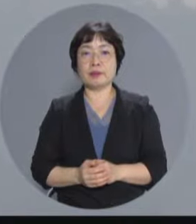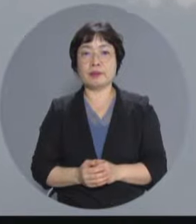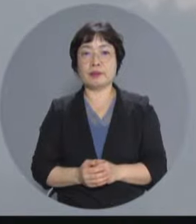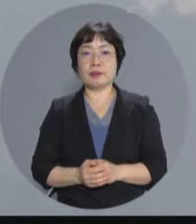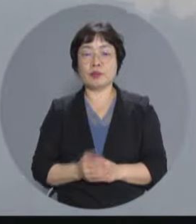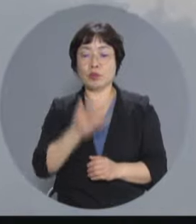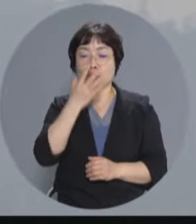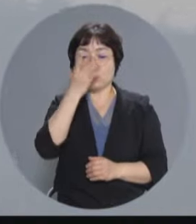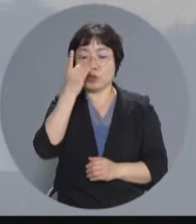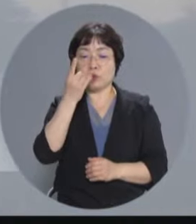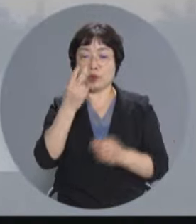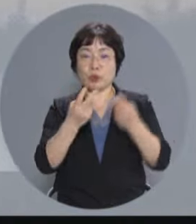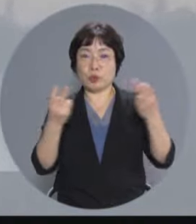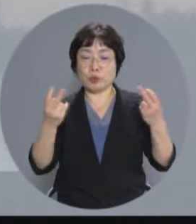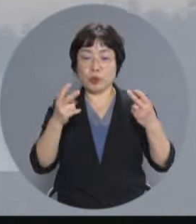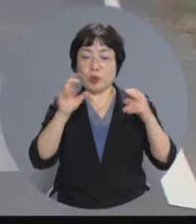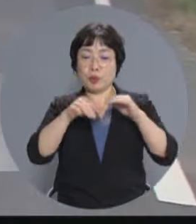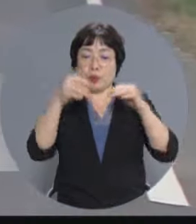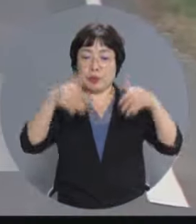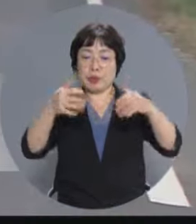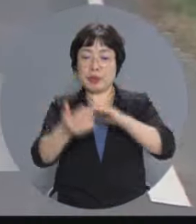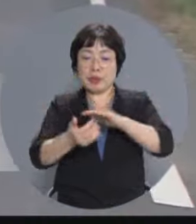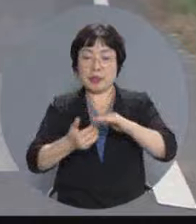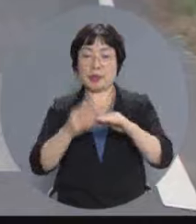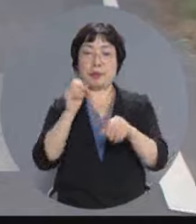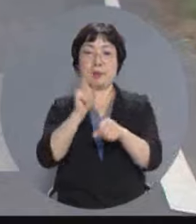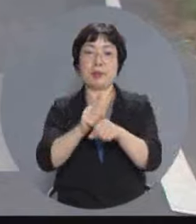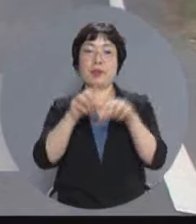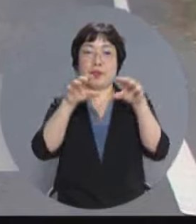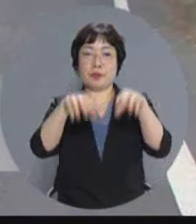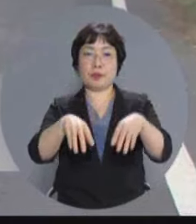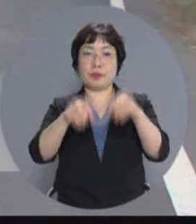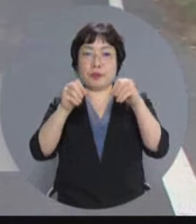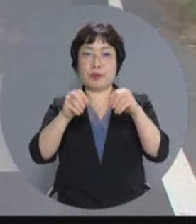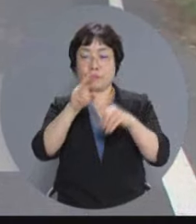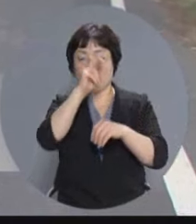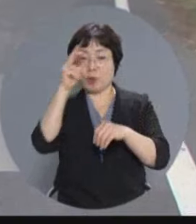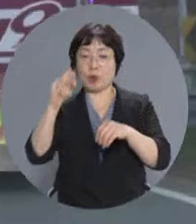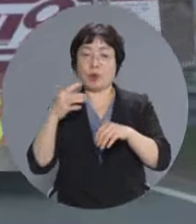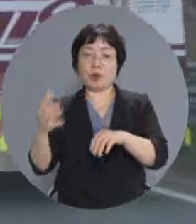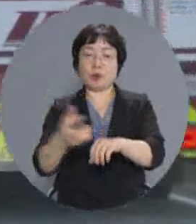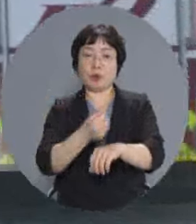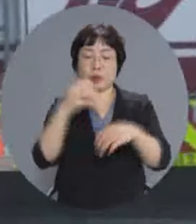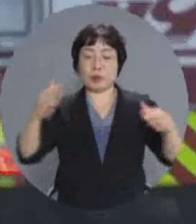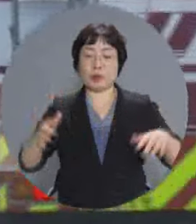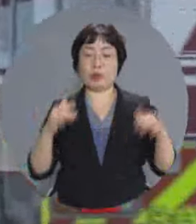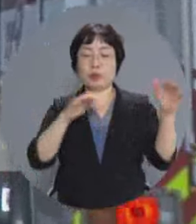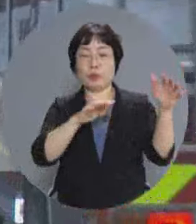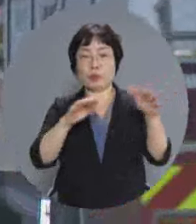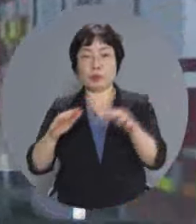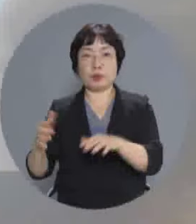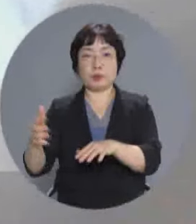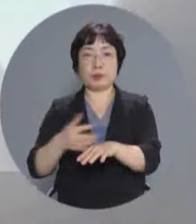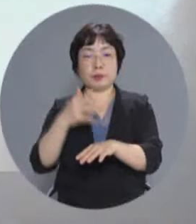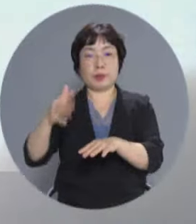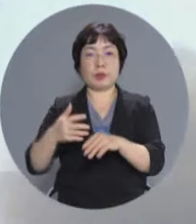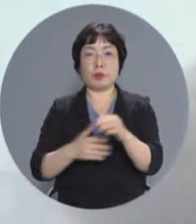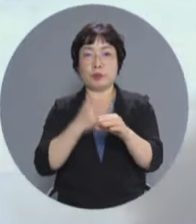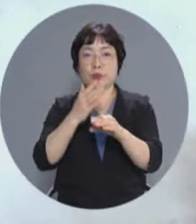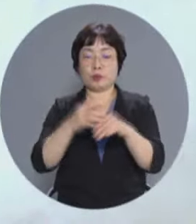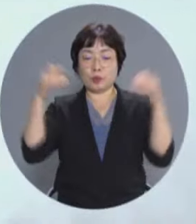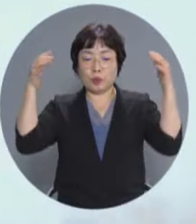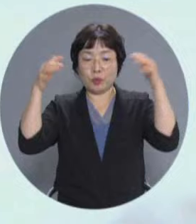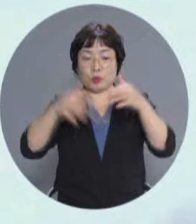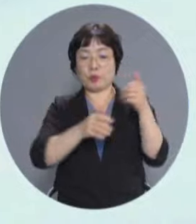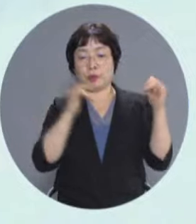이곳 순천 산불은 비가 오기 전에 이미 불이 꺼졌습니다. 오후에 바람이 강해졌다 줄어들었다를 반복하는 사이